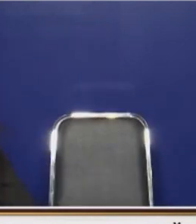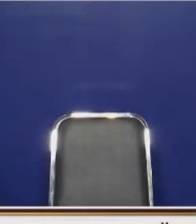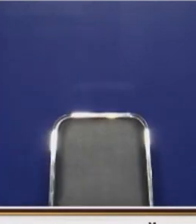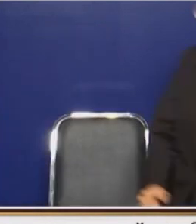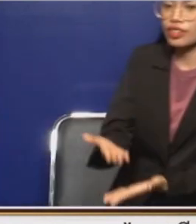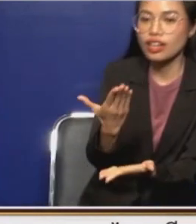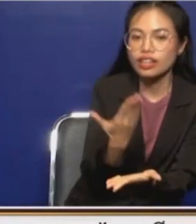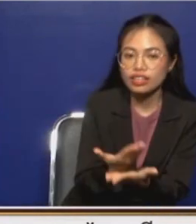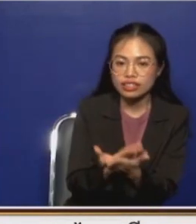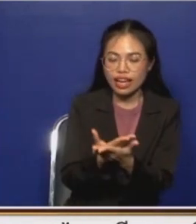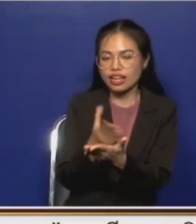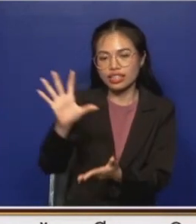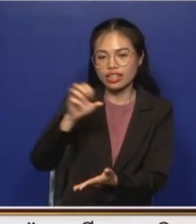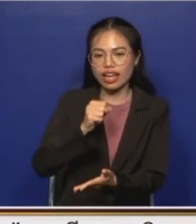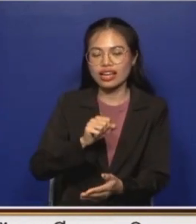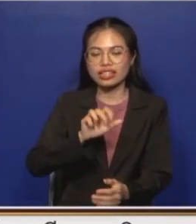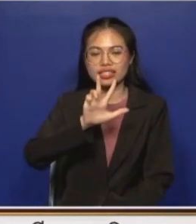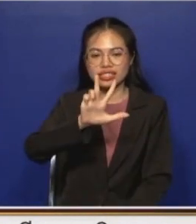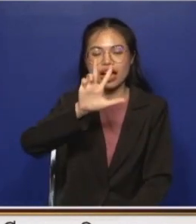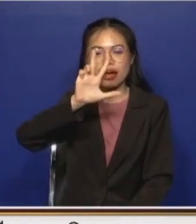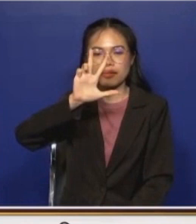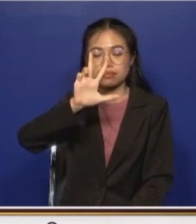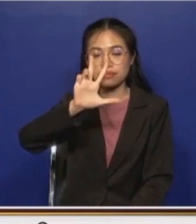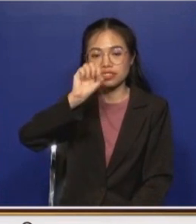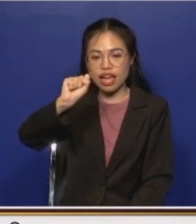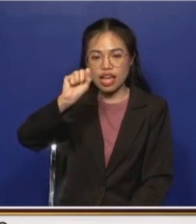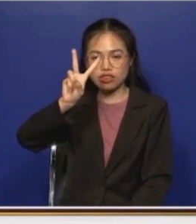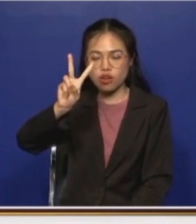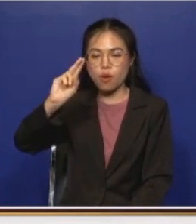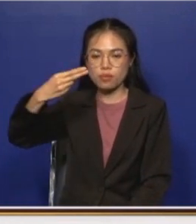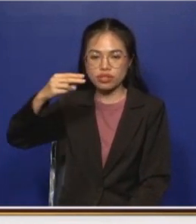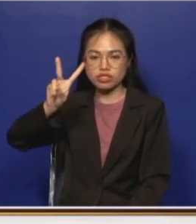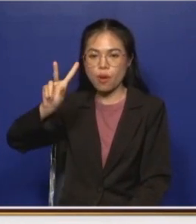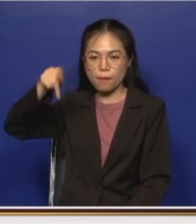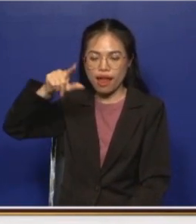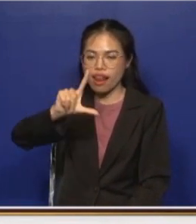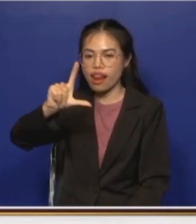แสงแดดภูเขาความสวยงามวัฒนธรรมประเพณีฮะของไทย